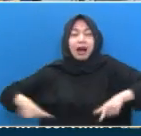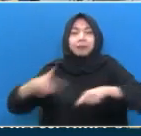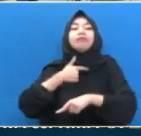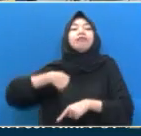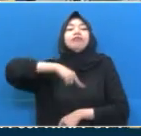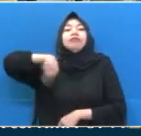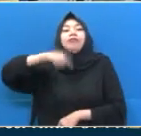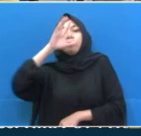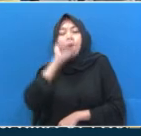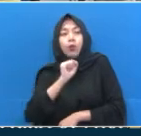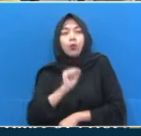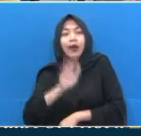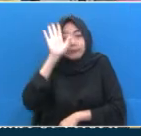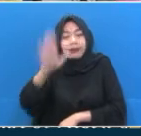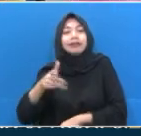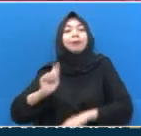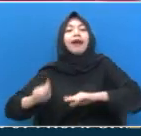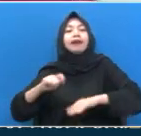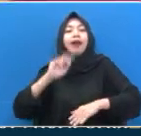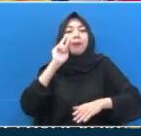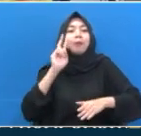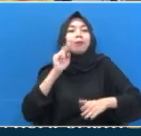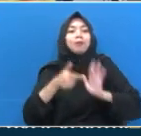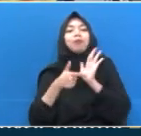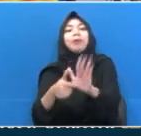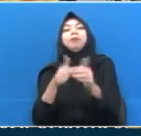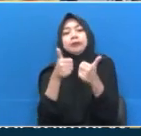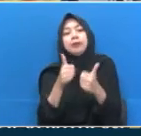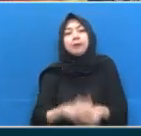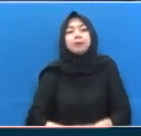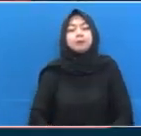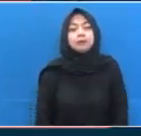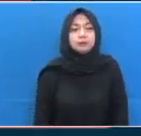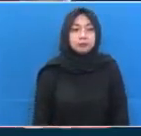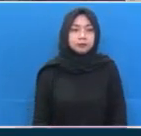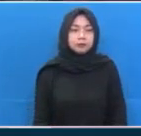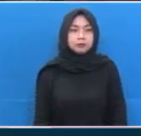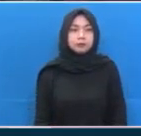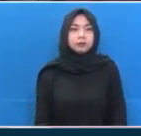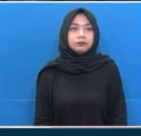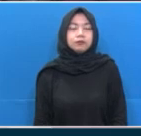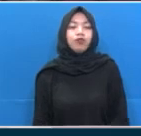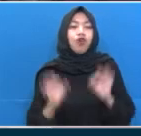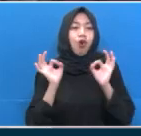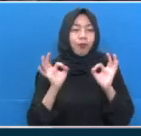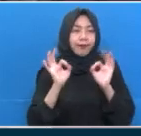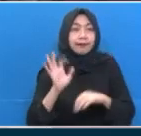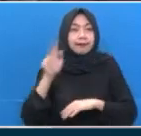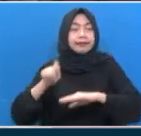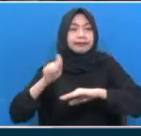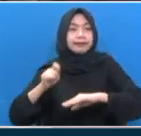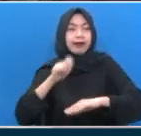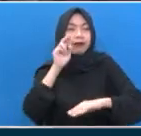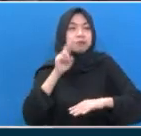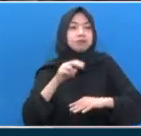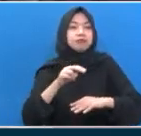dari strategi tim penasihat hukumnya kedepannya ini menarik Ketika anda menyebut strategi untuk di persidangan nanti Seperti